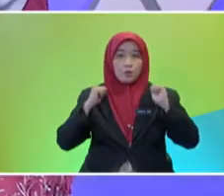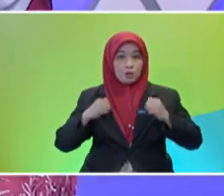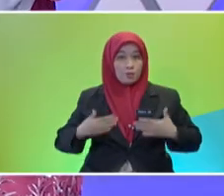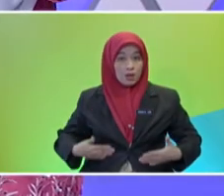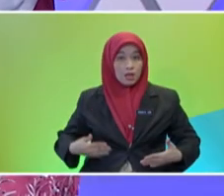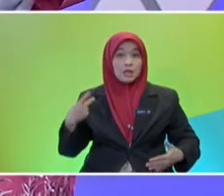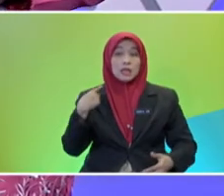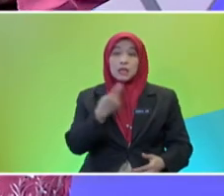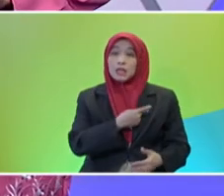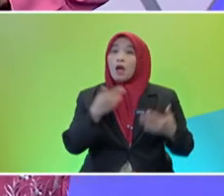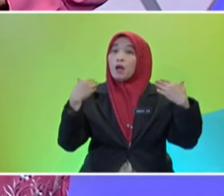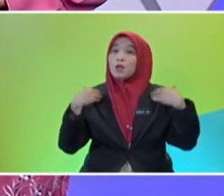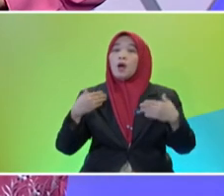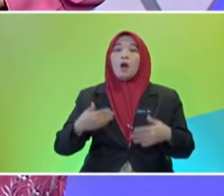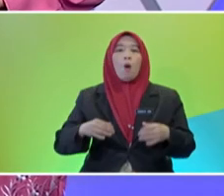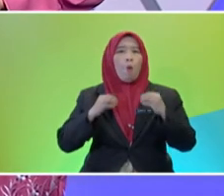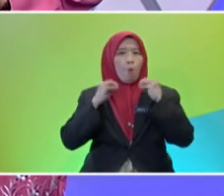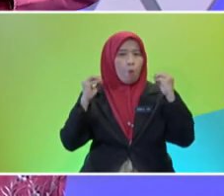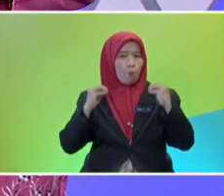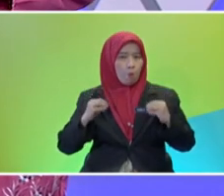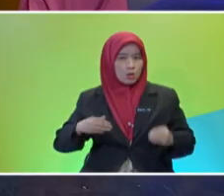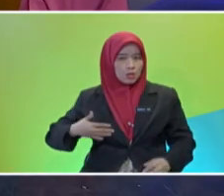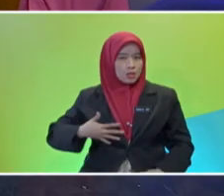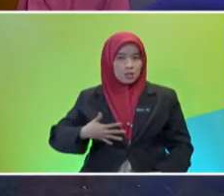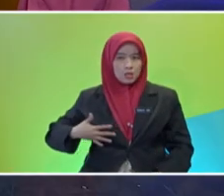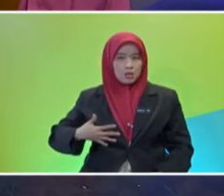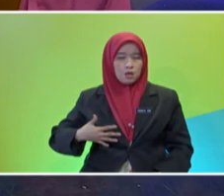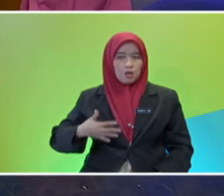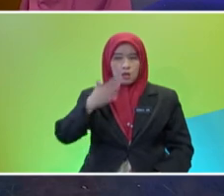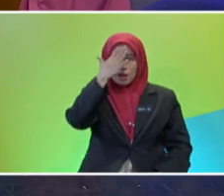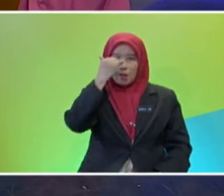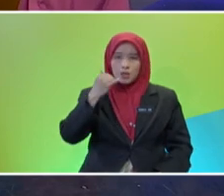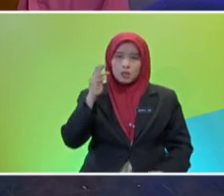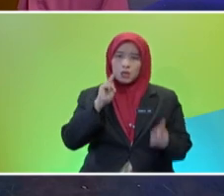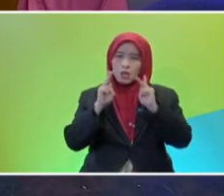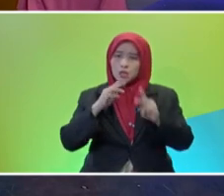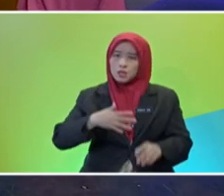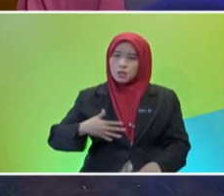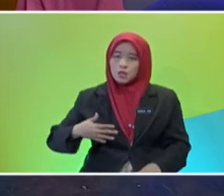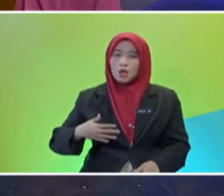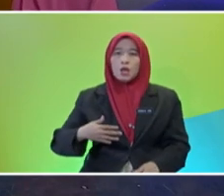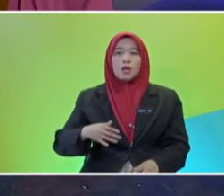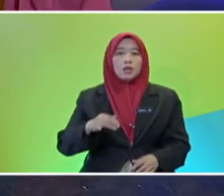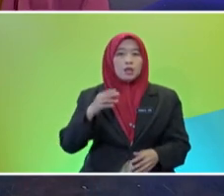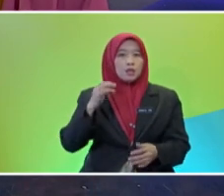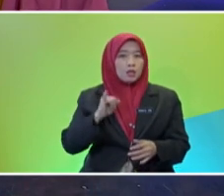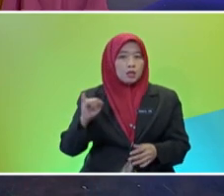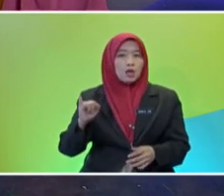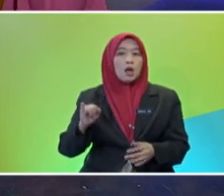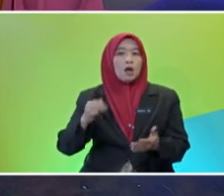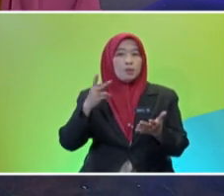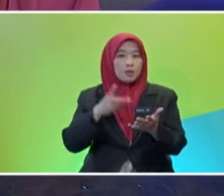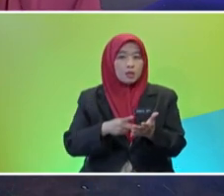ada organ deria. Organ deria? Kenapa dikatakan deria? Dia mengesan rangsangan-rangsangan yang